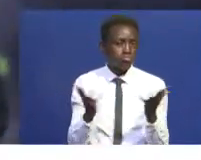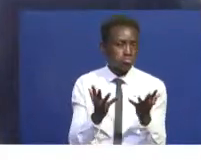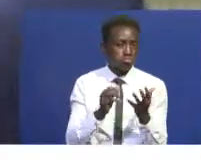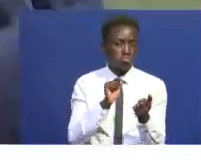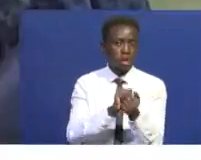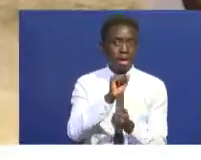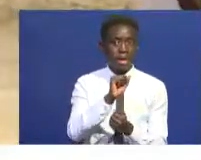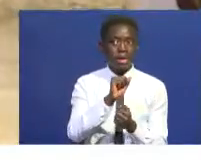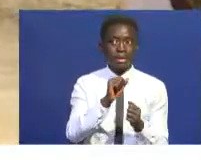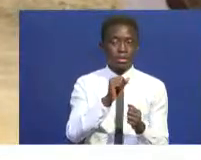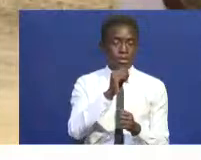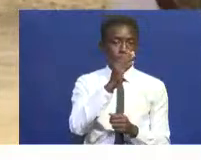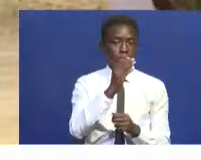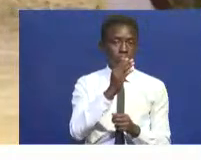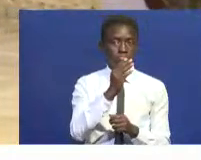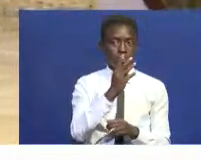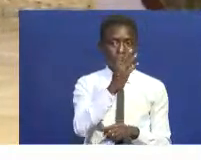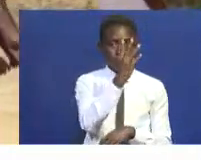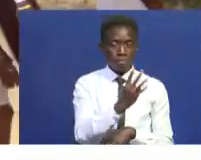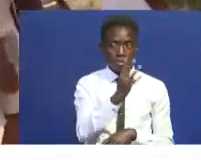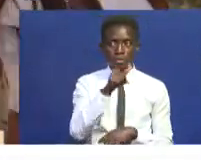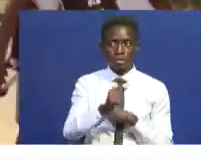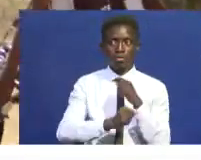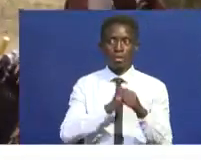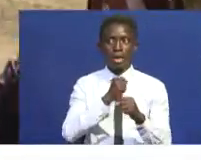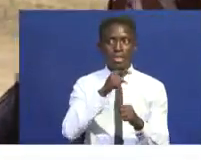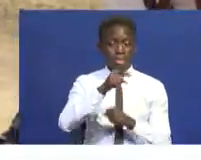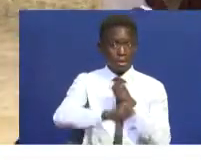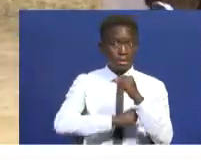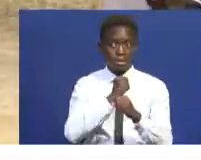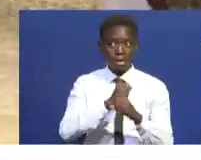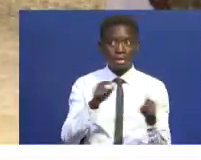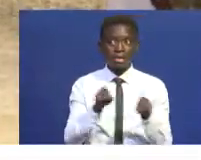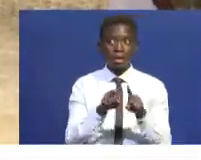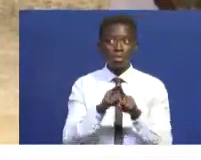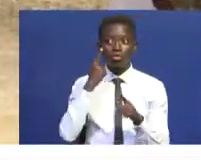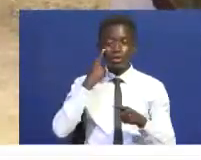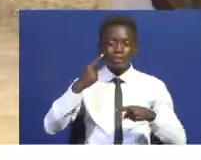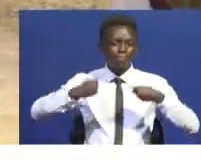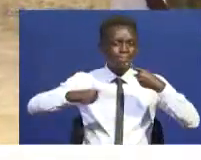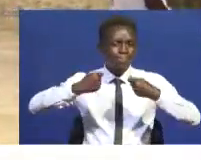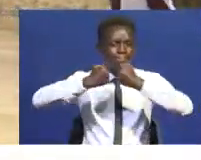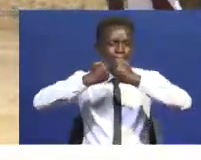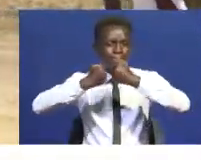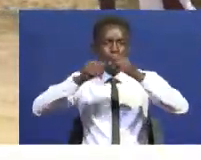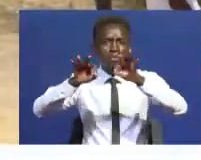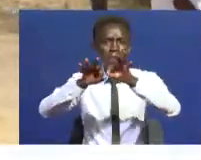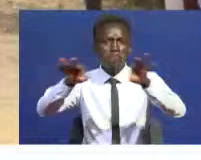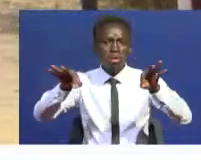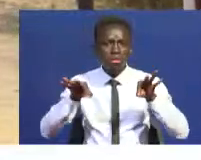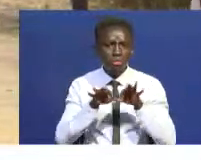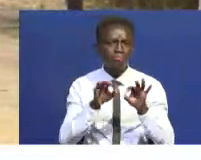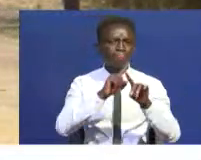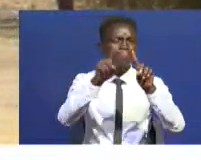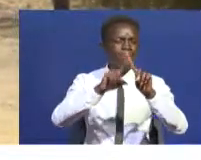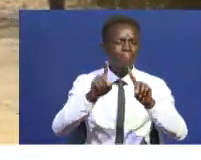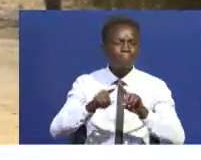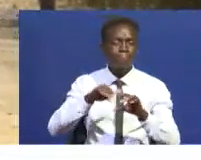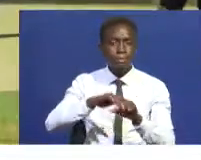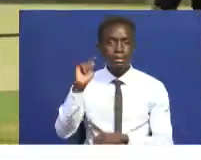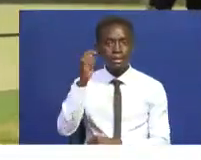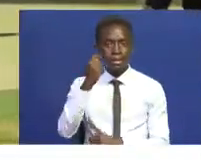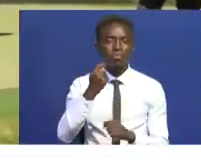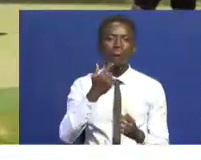huu. Mashindano hayo hushirikisha mikondo 23 ambazo huchezwa katika viwanja mbalimbali humu nchini katika mataifa ya